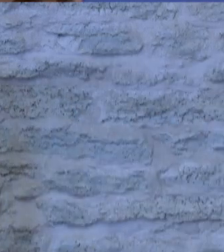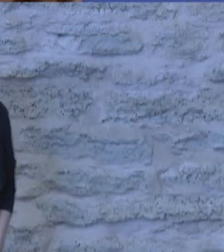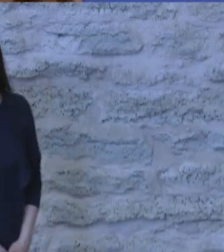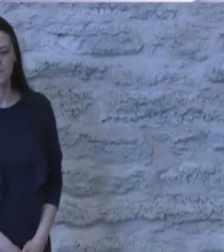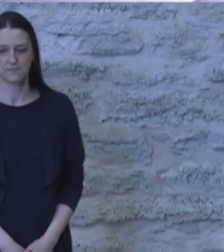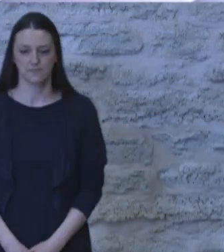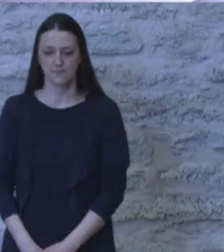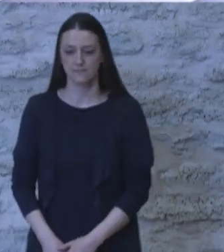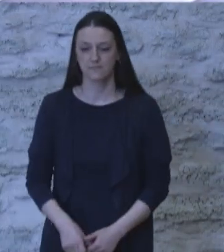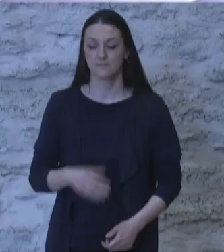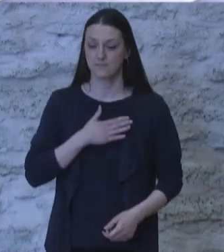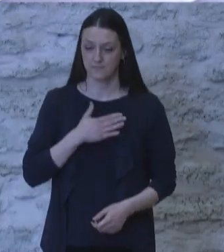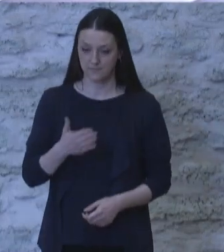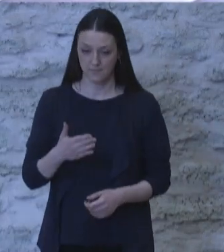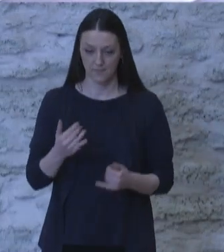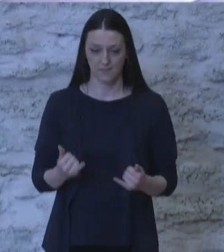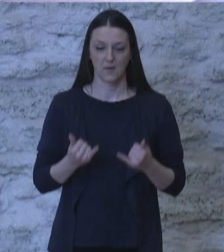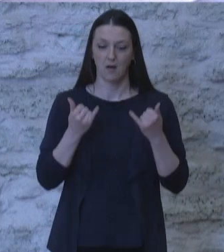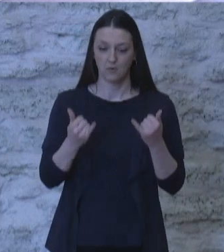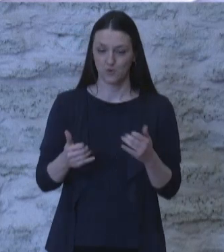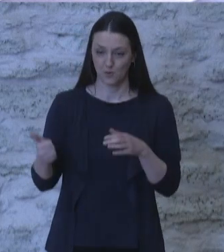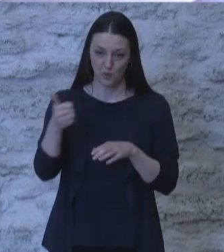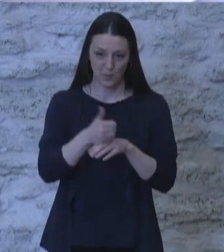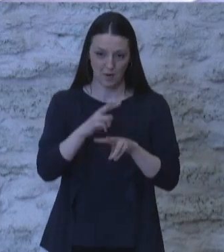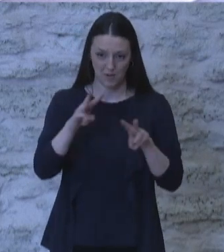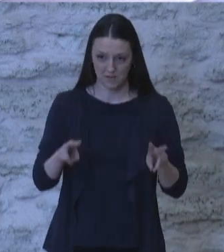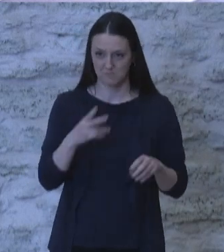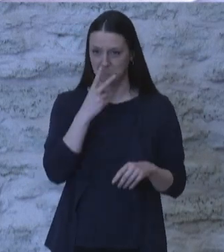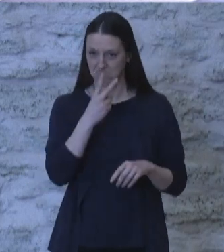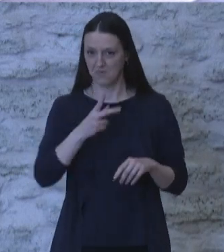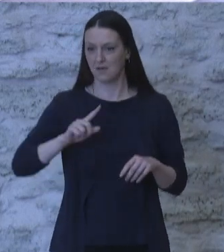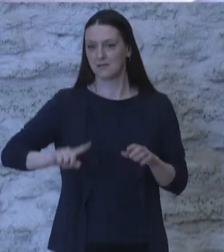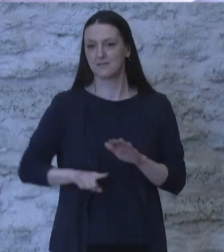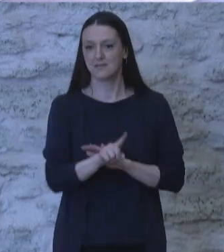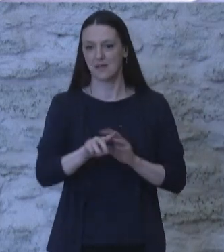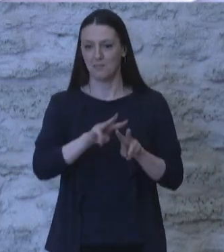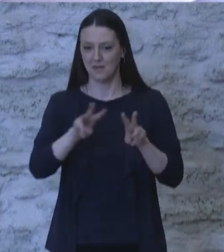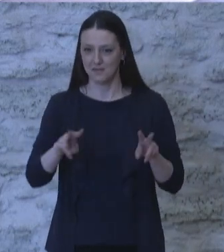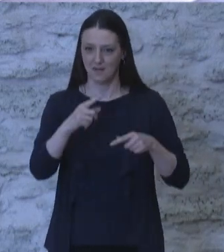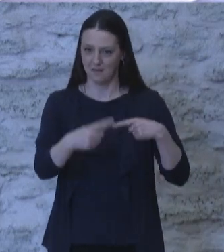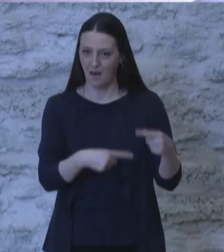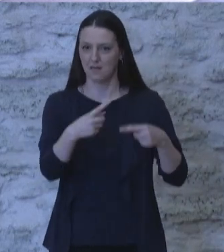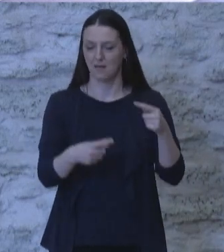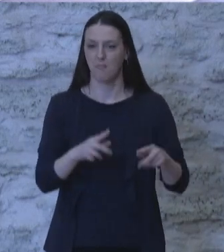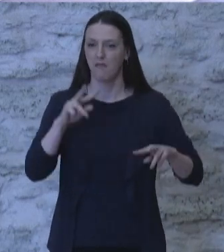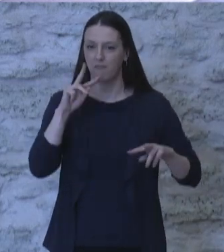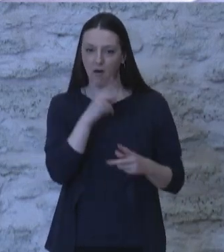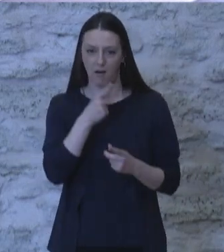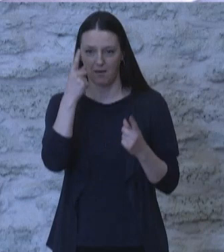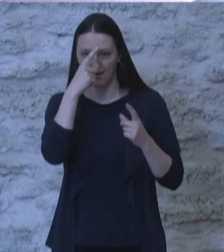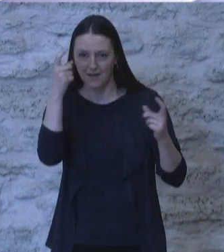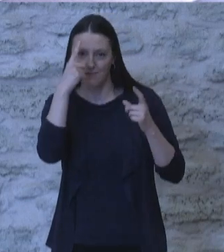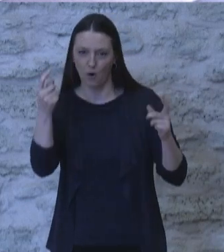Ja aitäh, haustat peaminister paistab, et ka siseministri jätkab väärinfo ja eksitavate informatsiooni